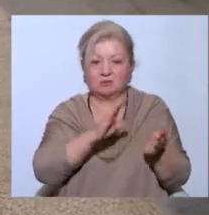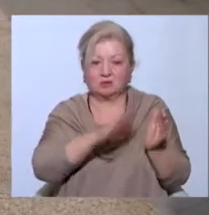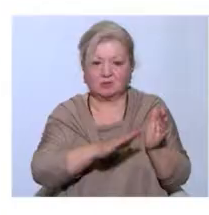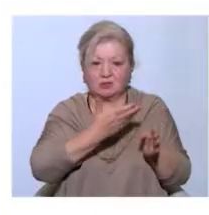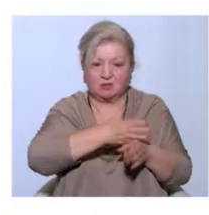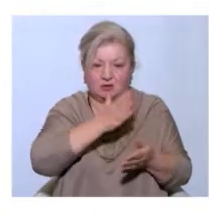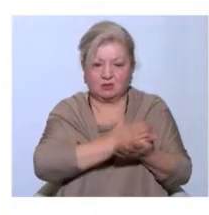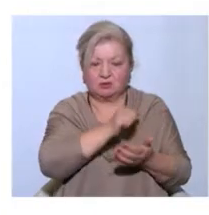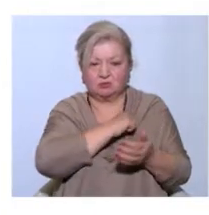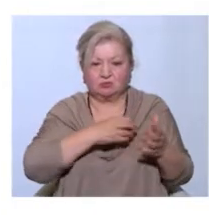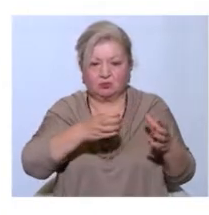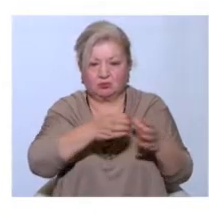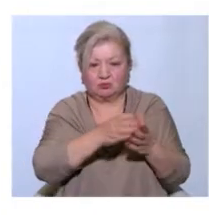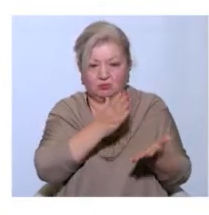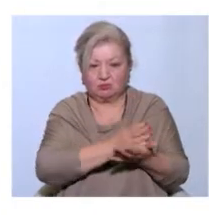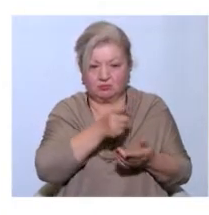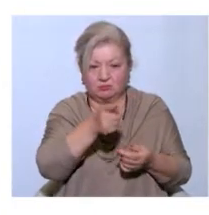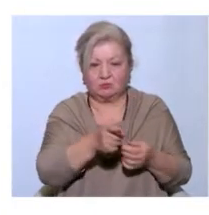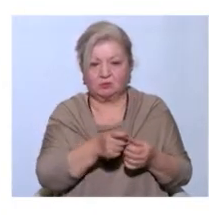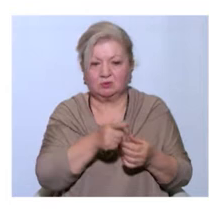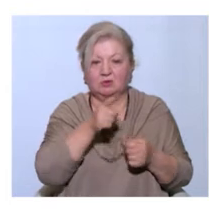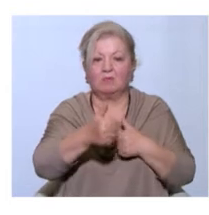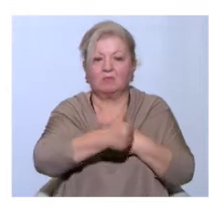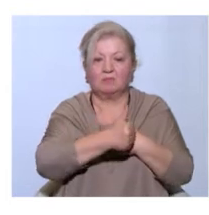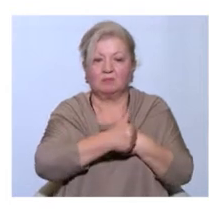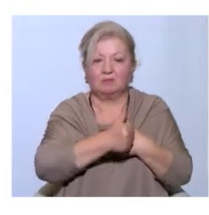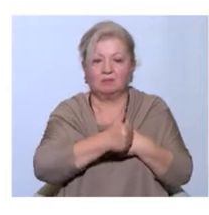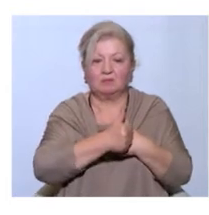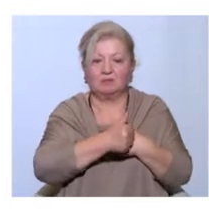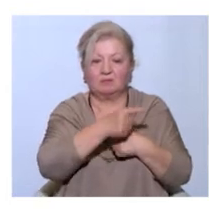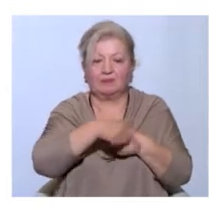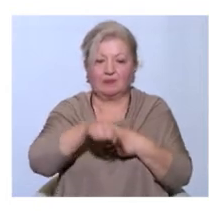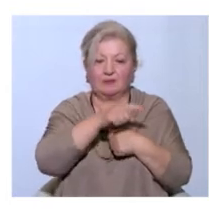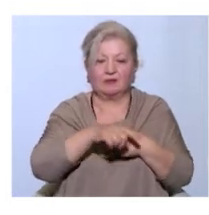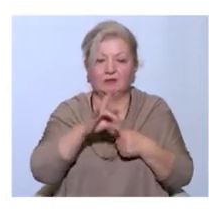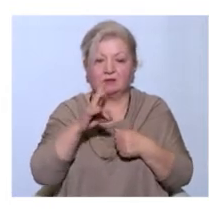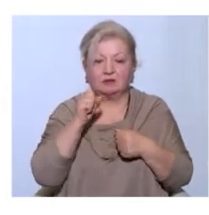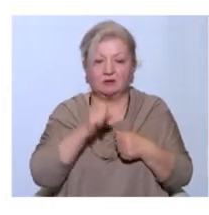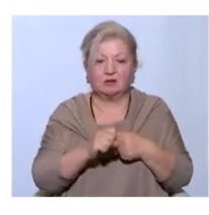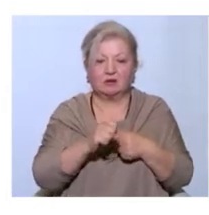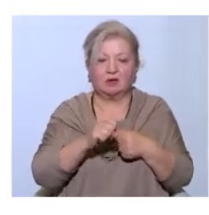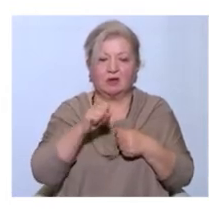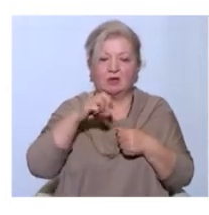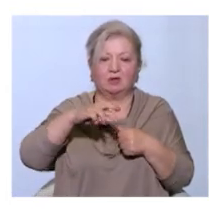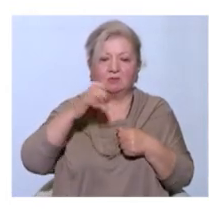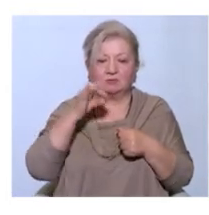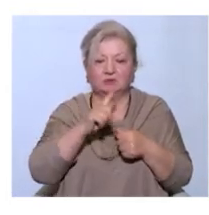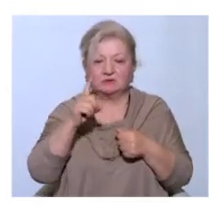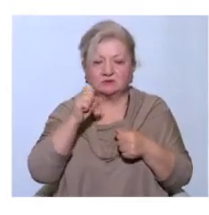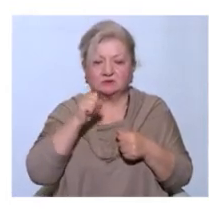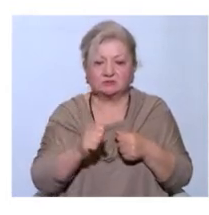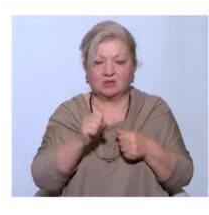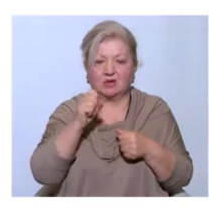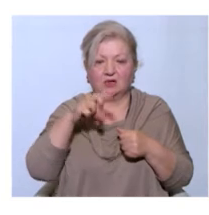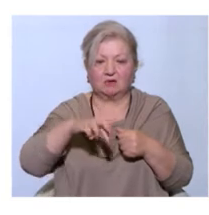თვითონ კონტინენტის და ემეზობლება ქვეყნებს, როგორც არის ნამიბია, ბოტსვანა, ზიმბაბვე და